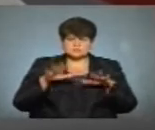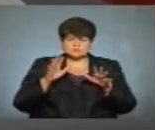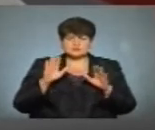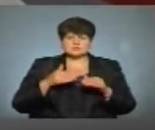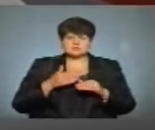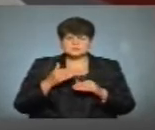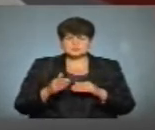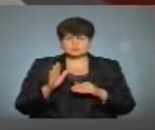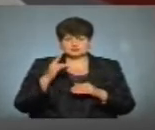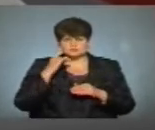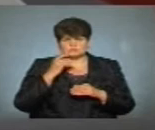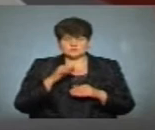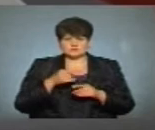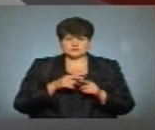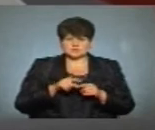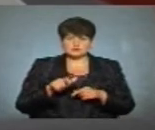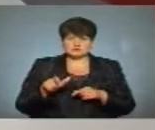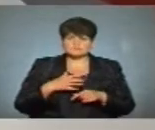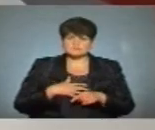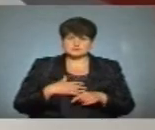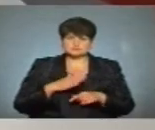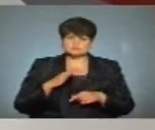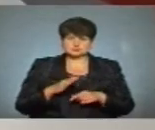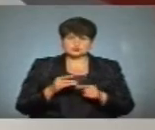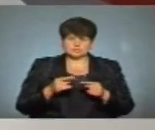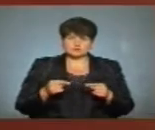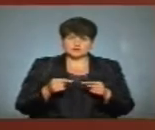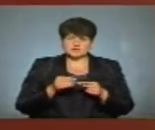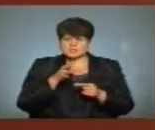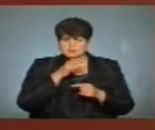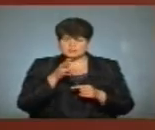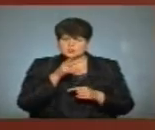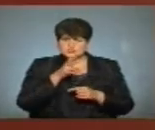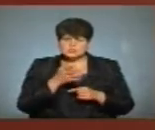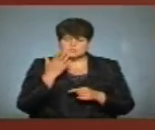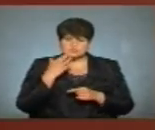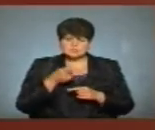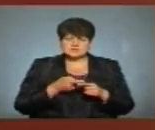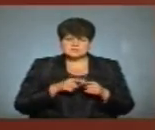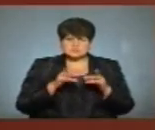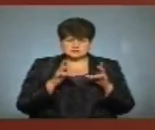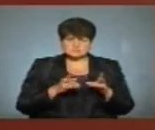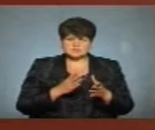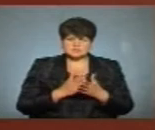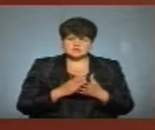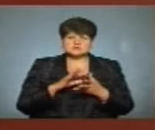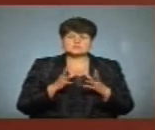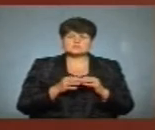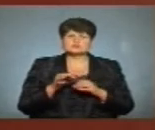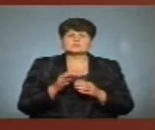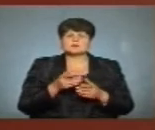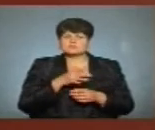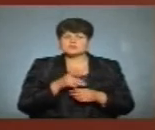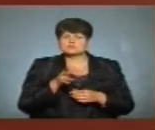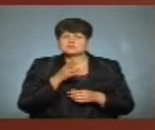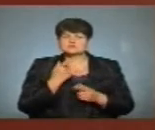вже про це думати. Людям важливо перебути конкретний період часу, коли ось така небезпека? Чи загалом про який період часу йдеться?